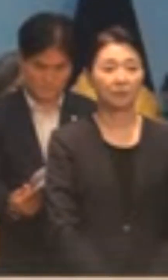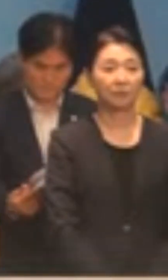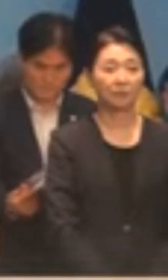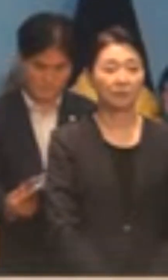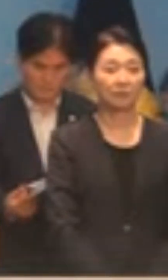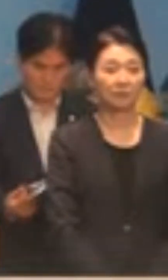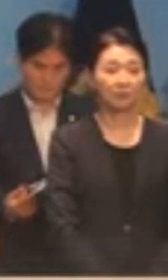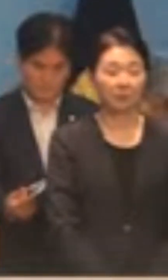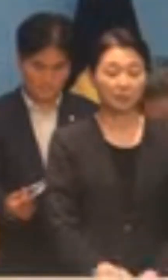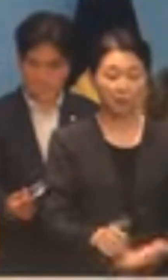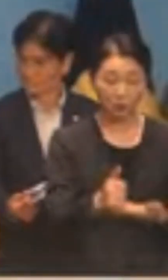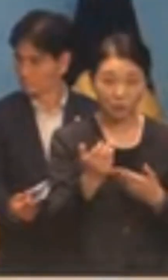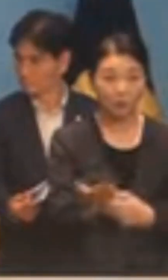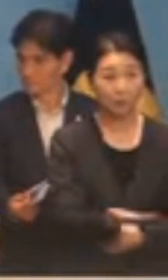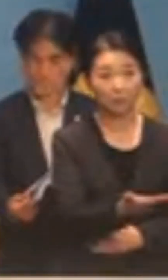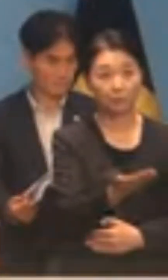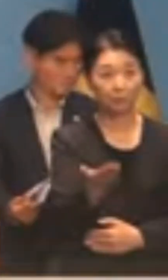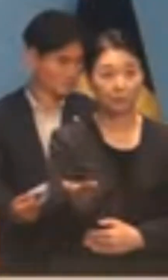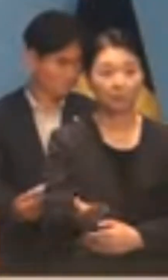존경하는 여러분,